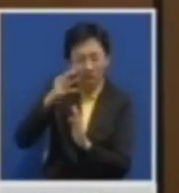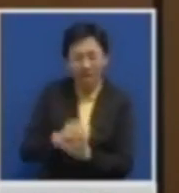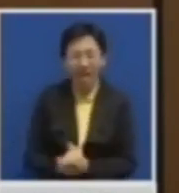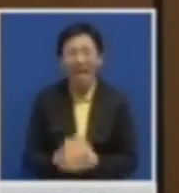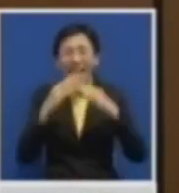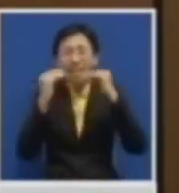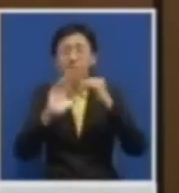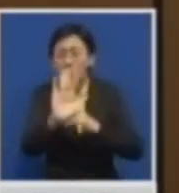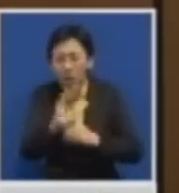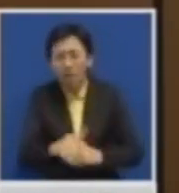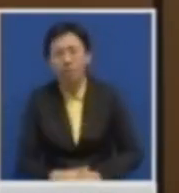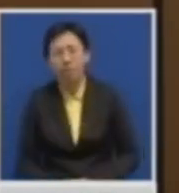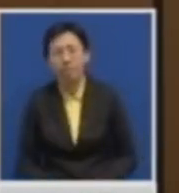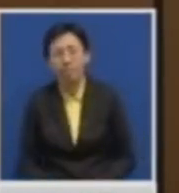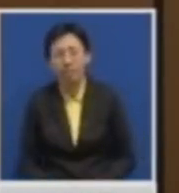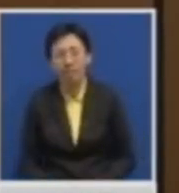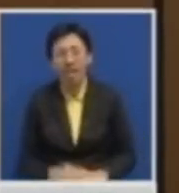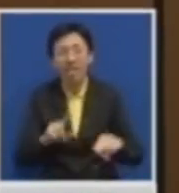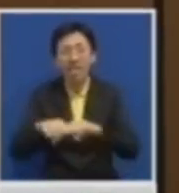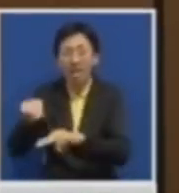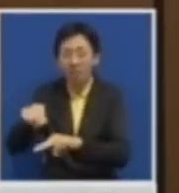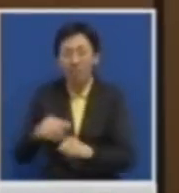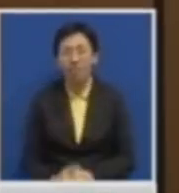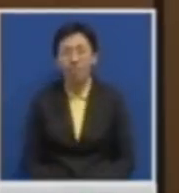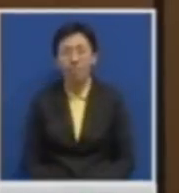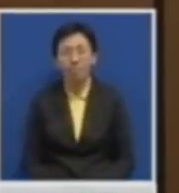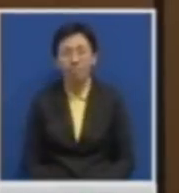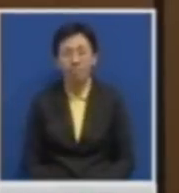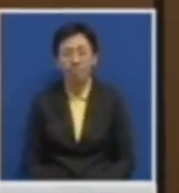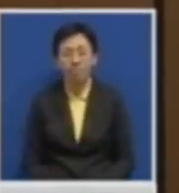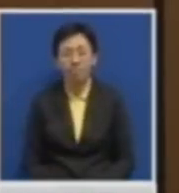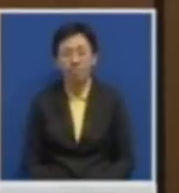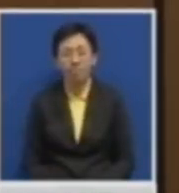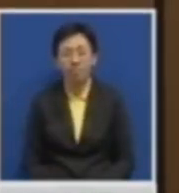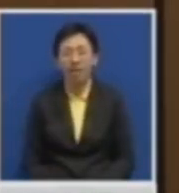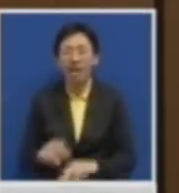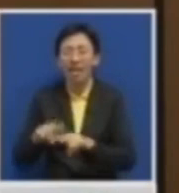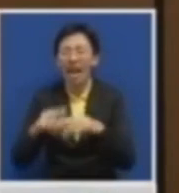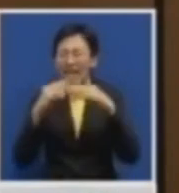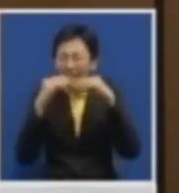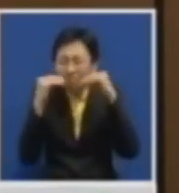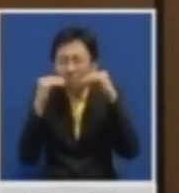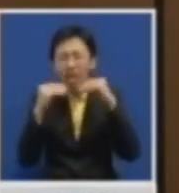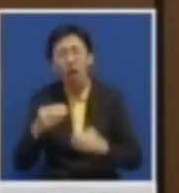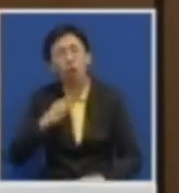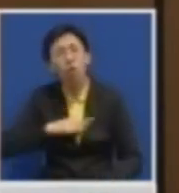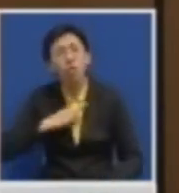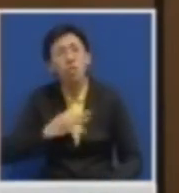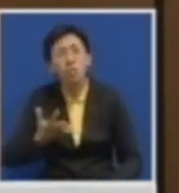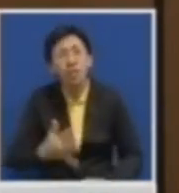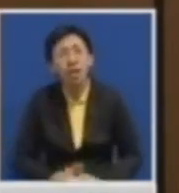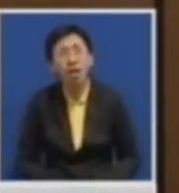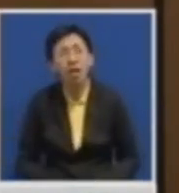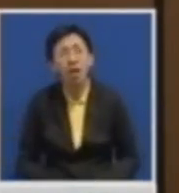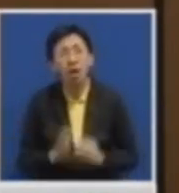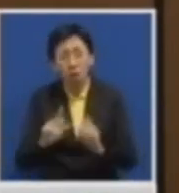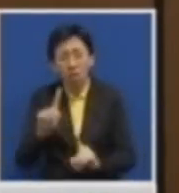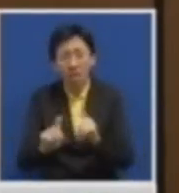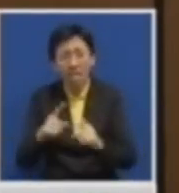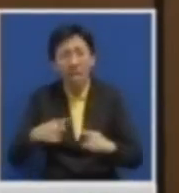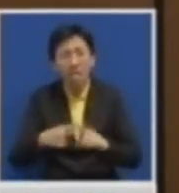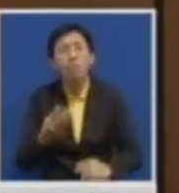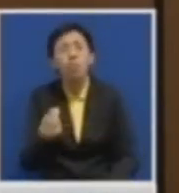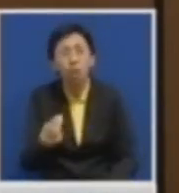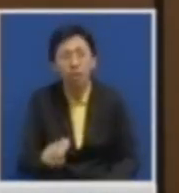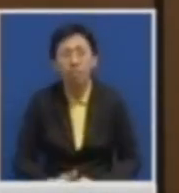องยิ้มเลยนะไอ้พวกนั่งอยู่ทางเนี้ยยิ้มแบบไม่รู้สึกรู้สาอะไรทั้งสิ้นเนี่ยคนตายคนเจ็บไปแล้